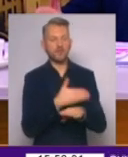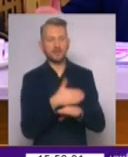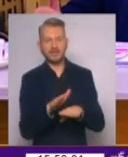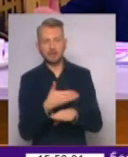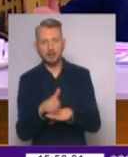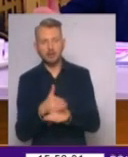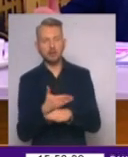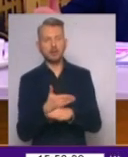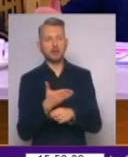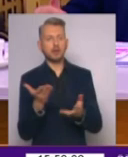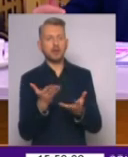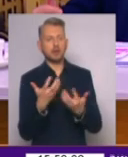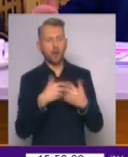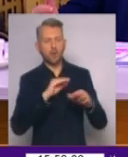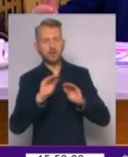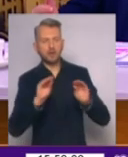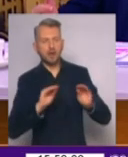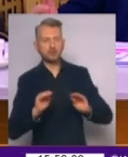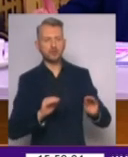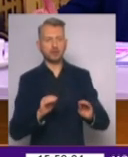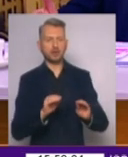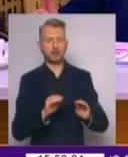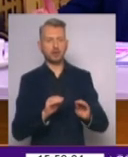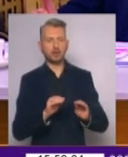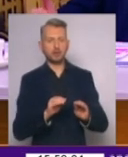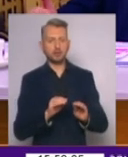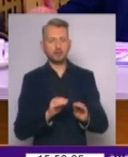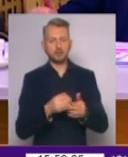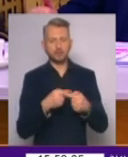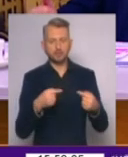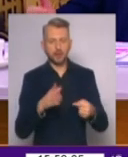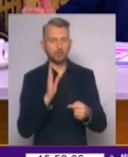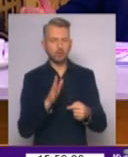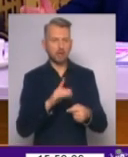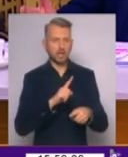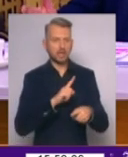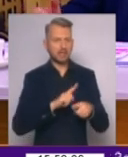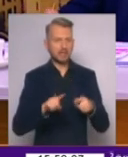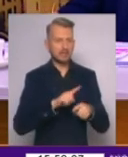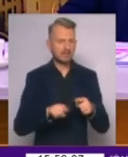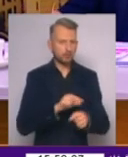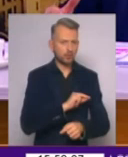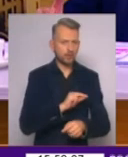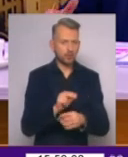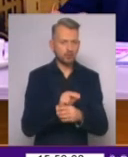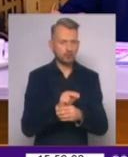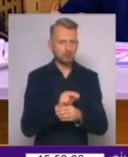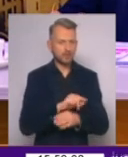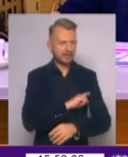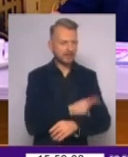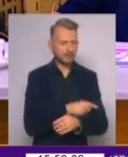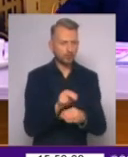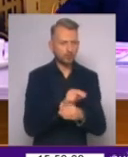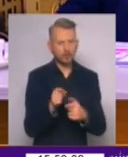там їх буде оснащення, які вони будуть функціональності, чи це буде інтенсивною чи неінтенсивною лікування. Це перший момент,